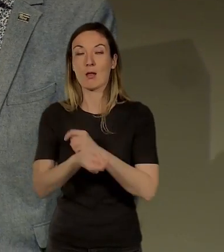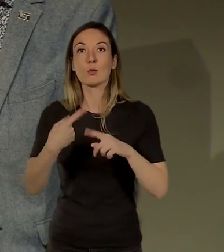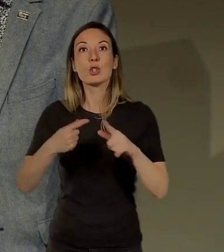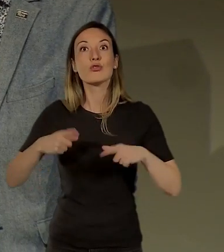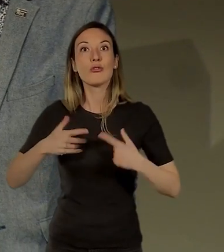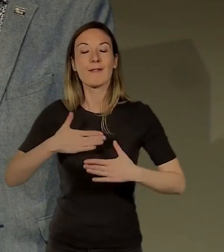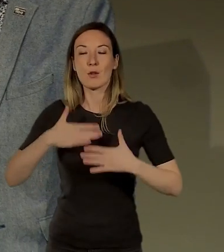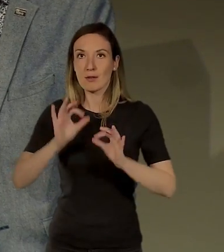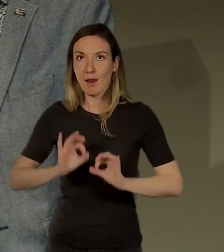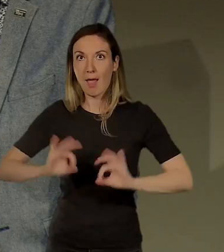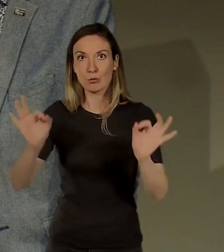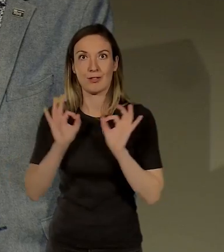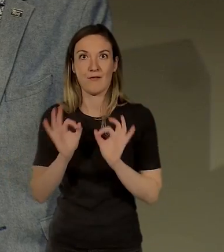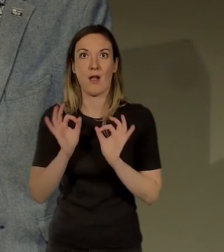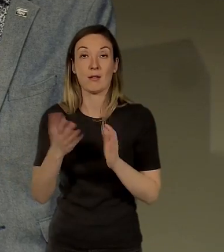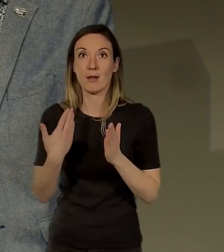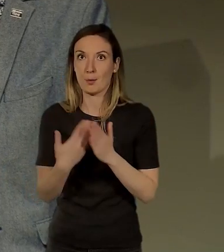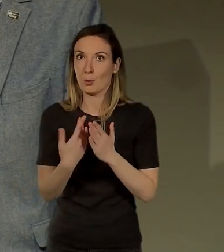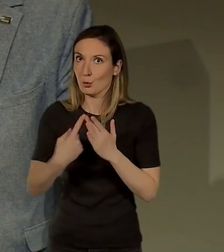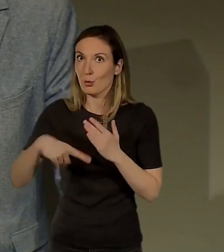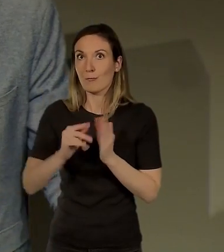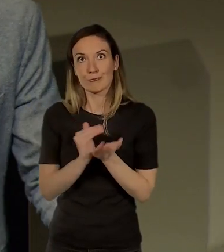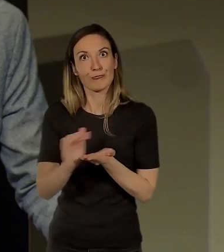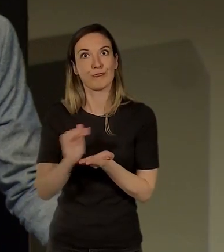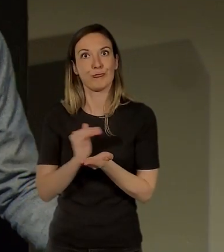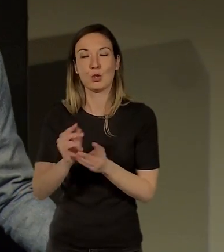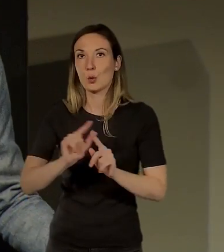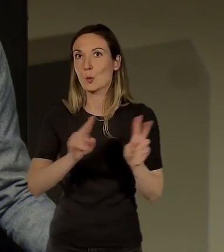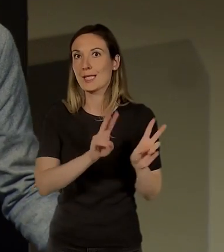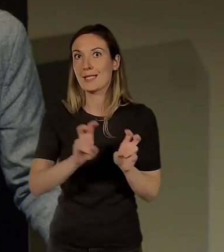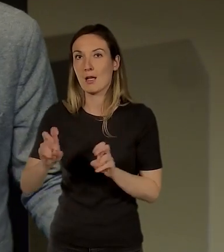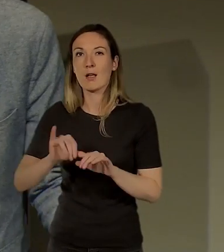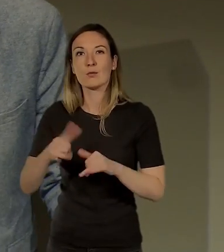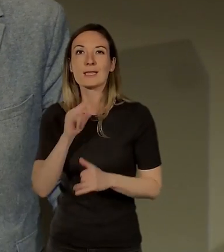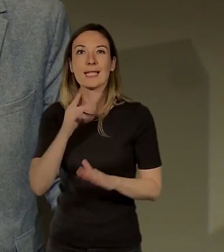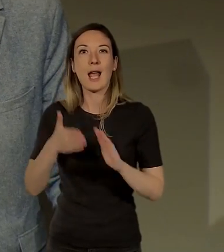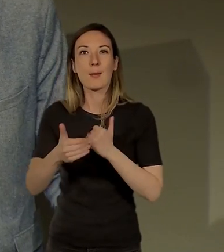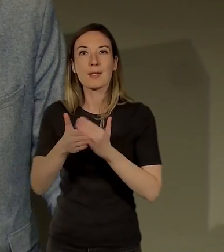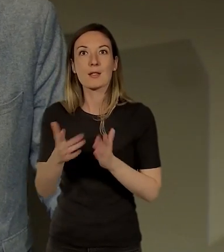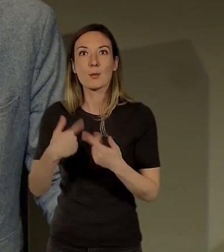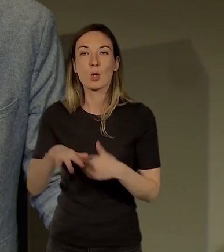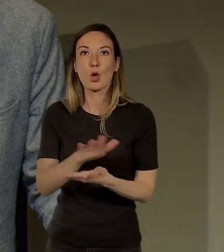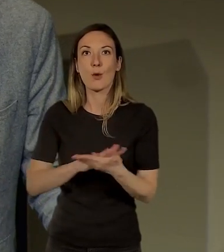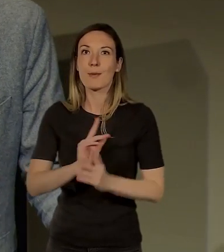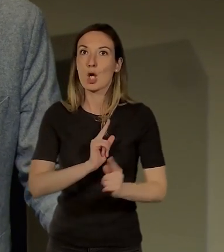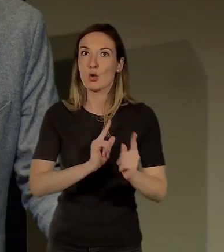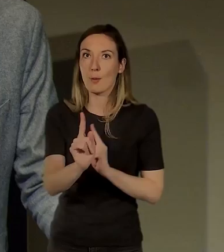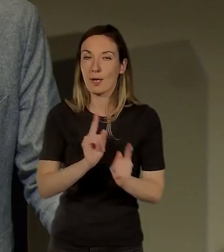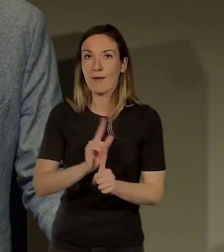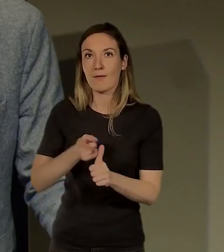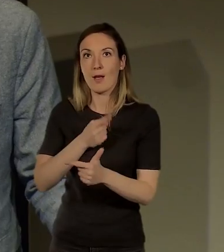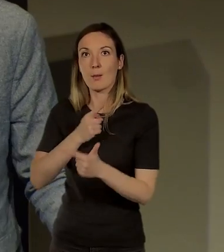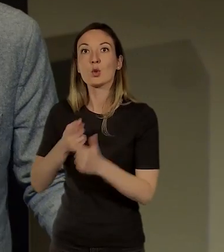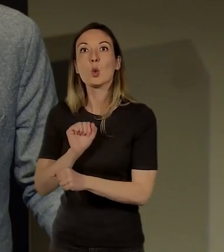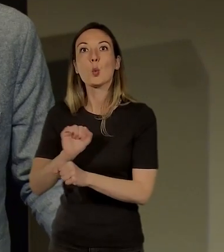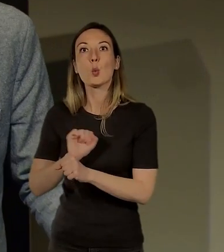tady v Praze žijeme. Vždycky nám náměstek pro oblast dopravy a náměstek pro oblast územního